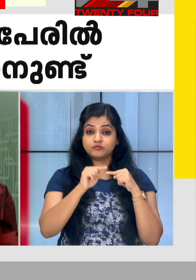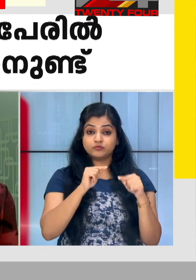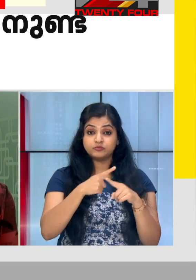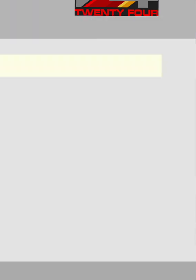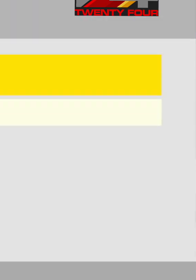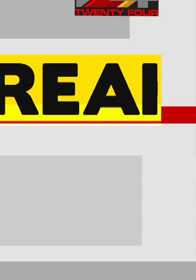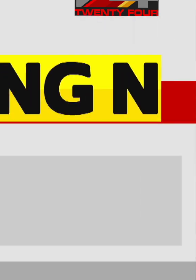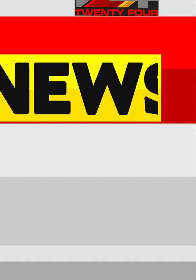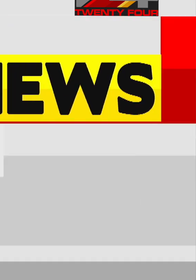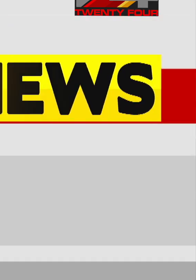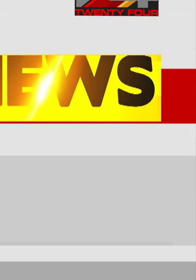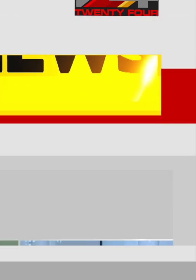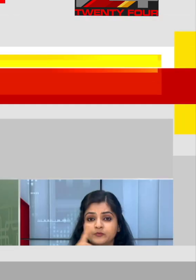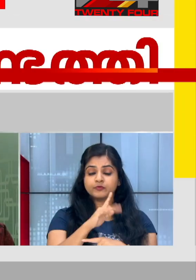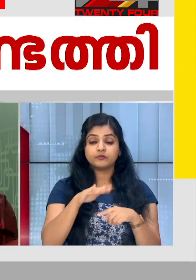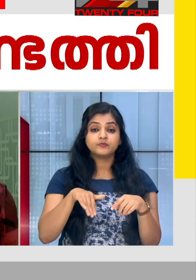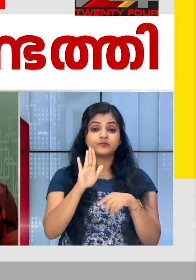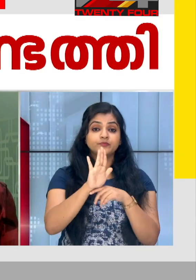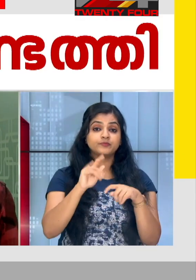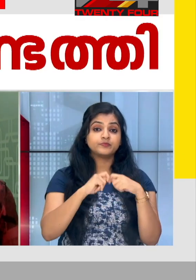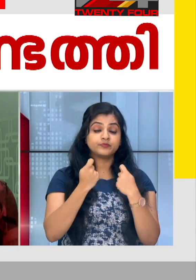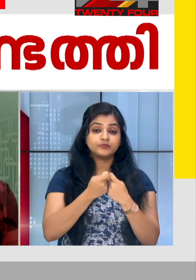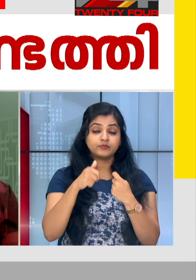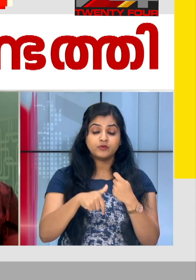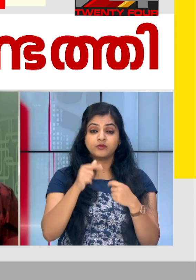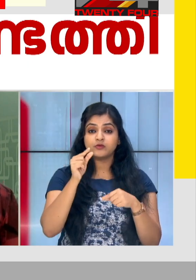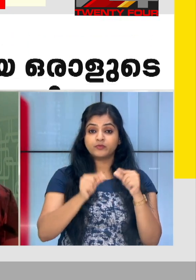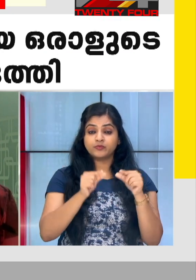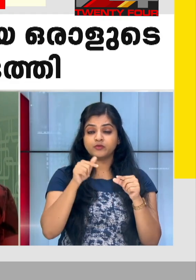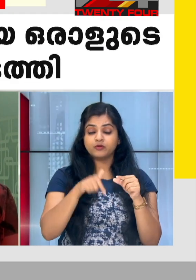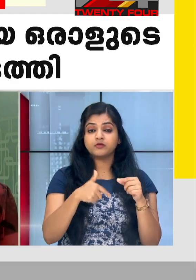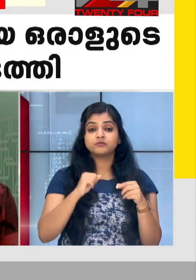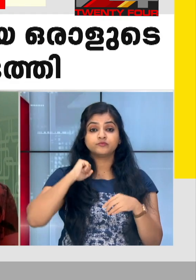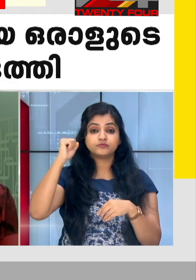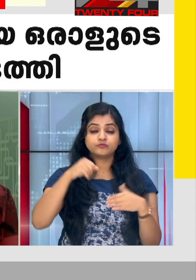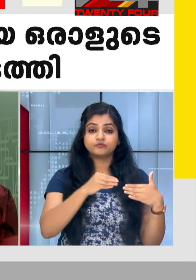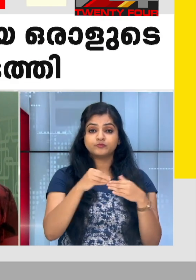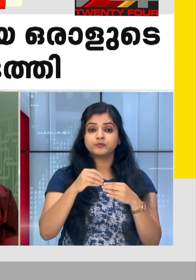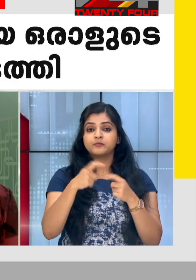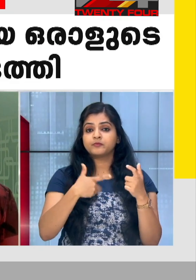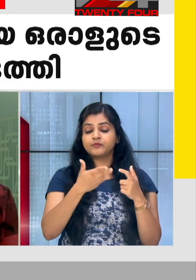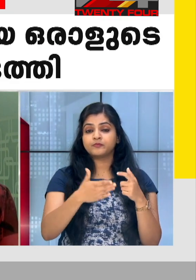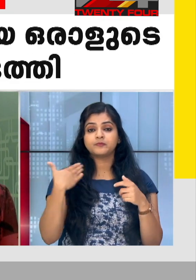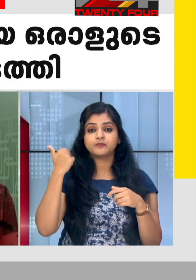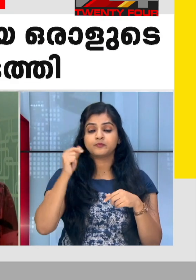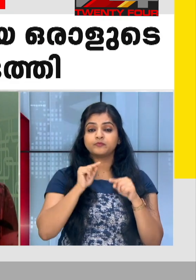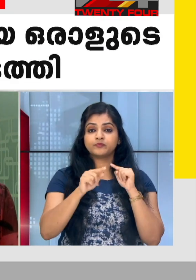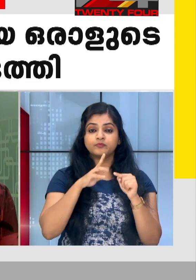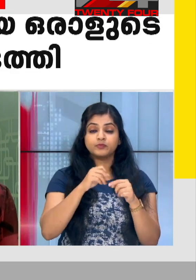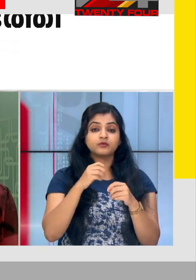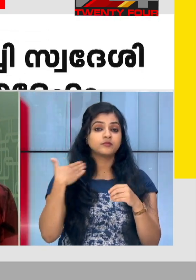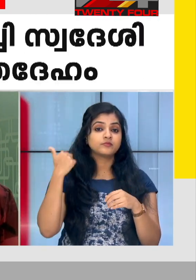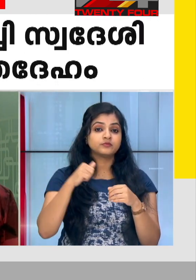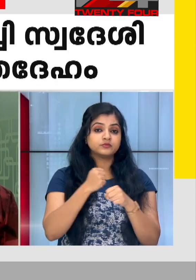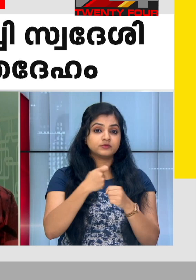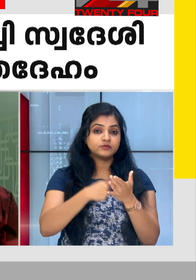തയ്യാറായിട്ടില്ല എന്നുള്ളതാണ്. കോൺഗ്രസ്സുകാരാണ് ഈ പ്രതിഷേധങ്ങളുടെ മുന്നിൽ നിന്നത് എന്ന വിമർശനമാണ് ഇന്ന് മന്ത്രിമാർ ഉന്നയിച്ചിട്ടുള്ളത്. മന്ത്രി ജി ആർ അനിൽ, ഒപ്പം ആന്റണി